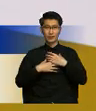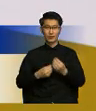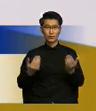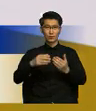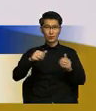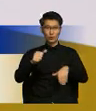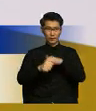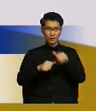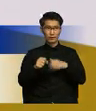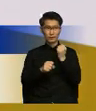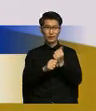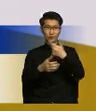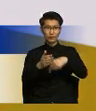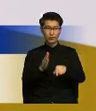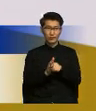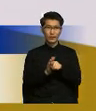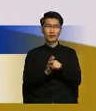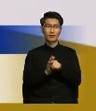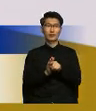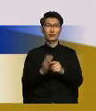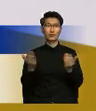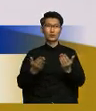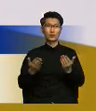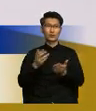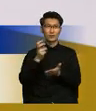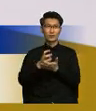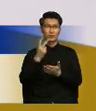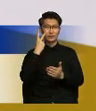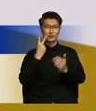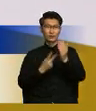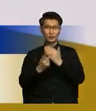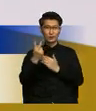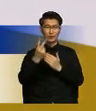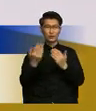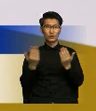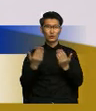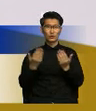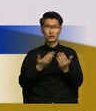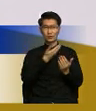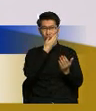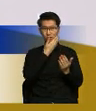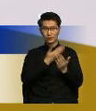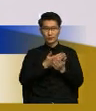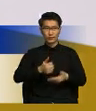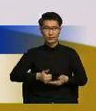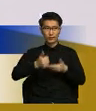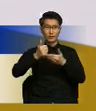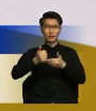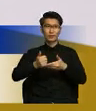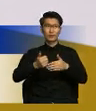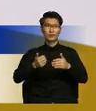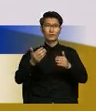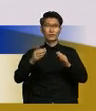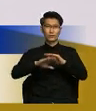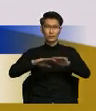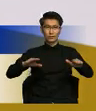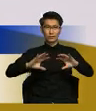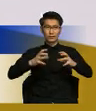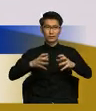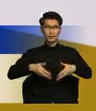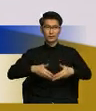노동 환경을 만들기 위해 노동정책 비전을 노동이 존중받는 공정한 세상으로